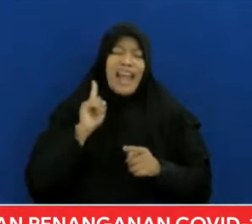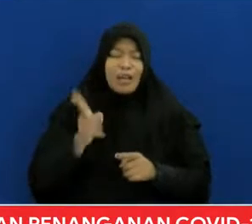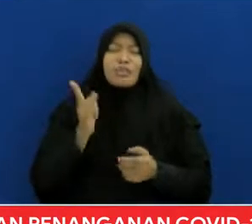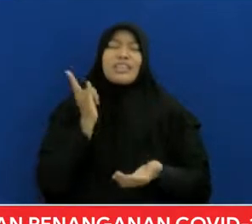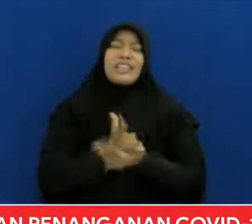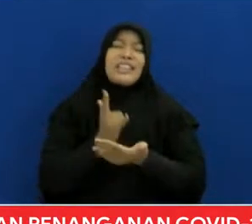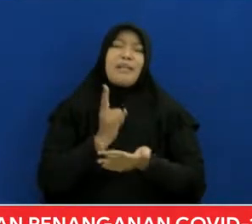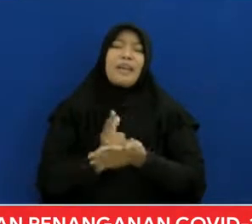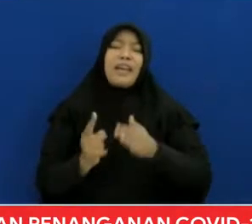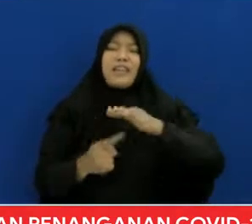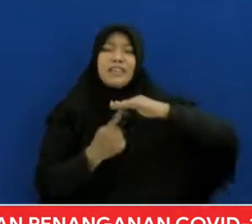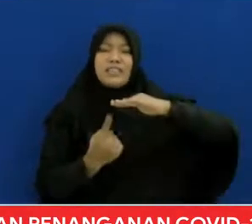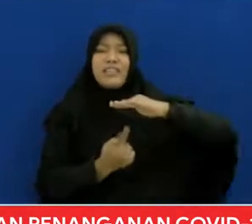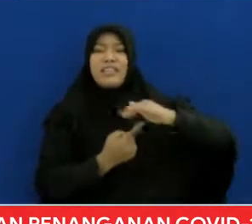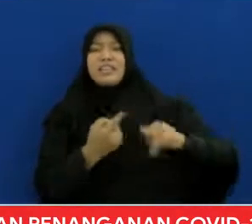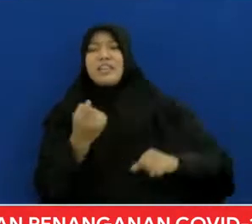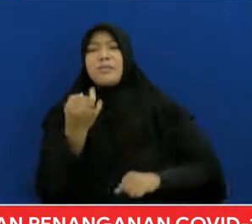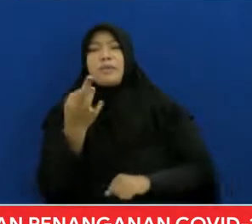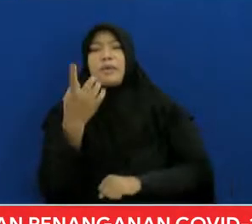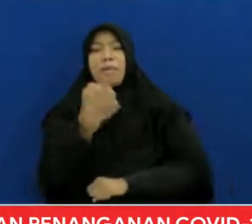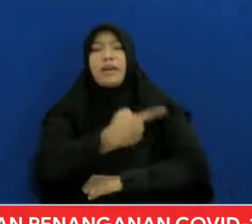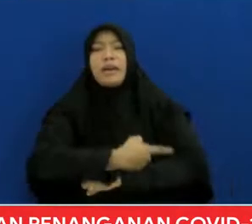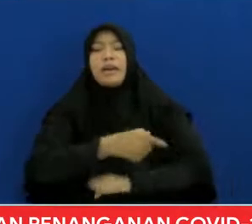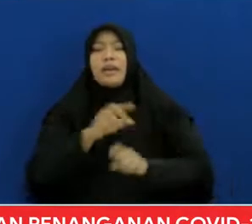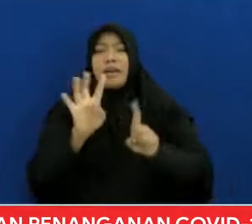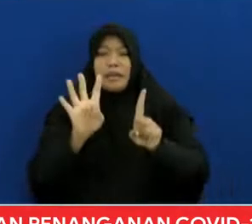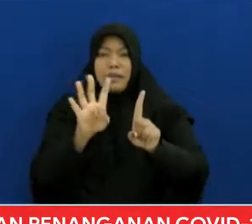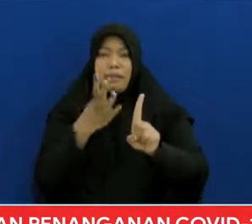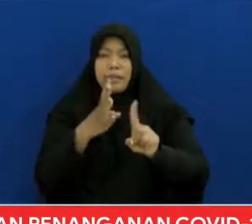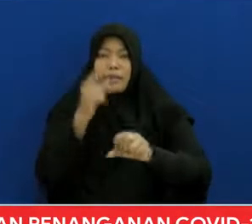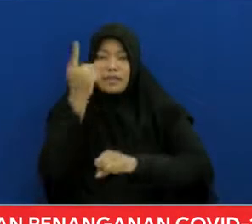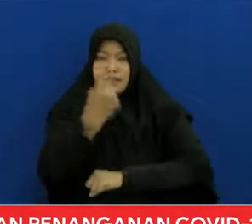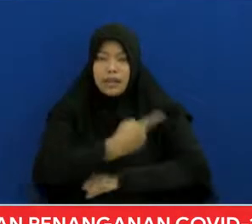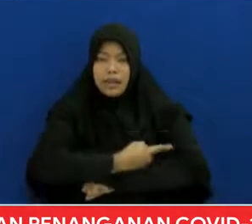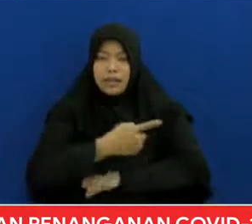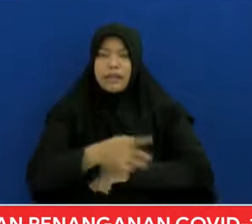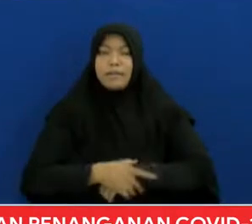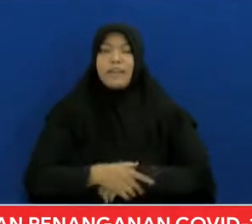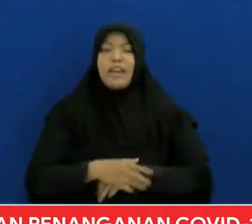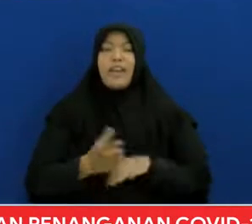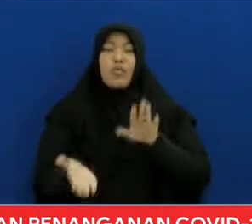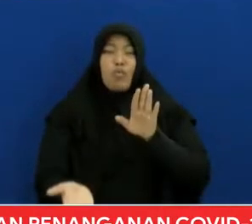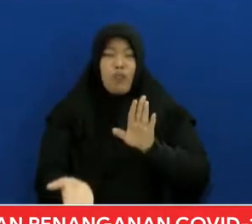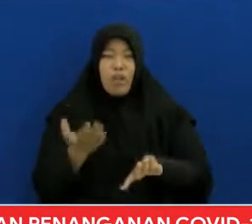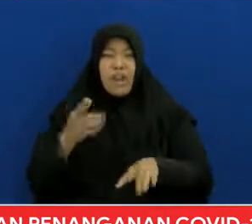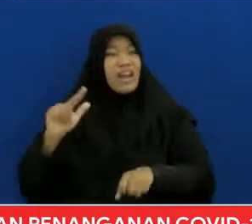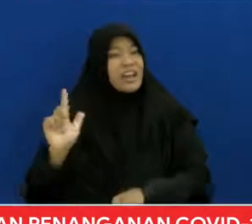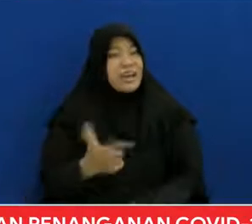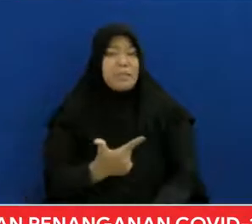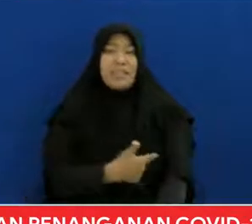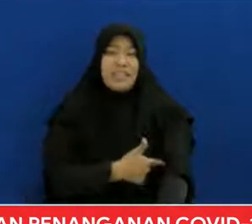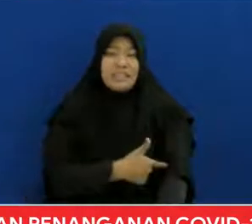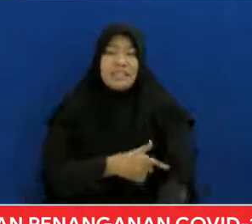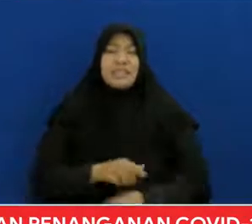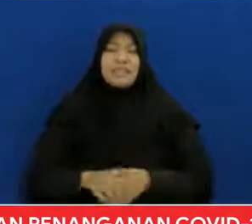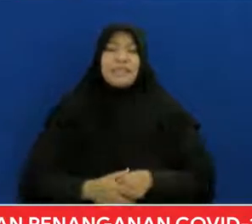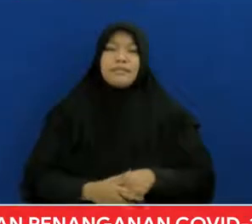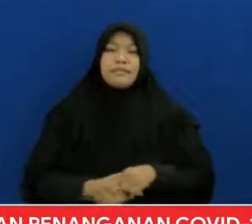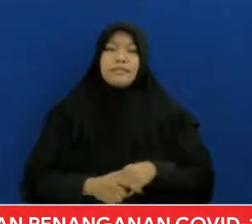isolasi selama 14 hari, yang selanjutnya akan dilakukan rapid test ulang beberapa hari kemudian.